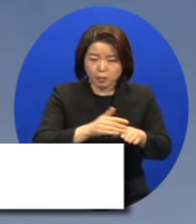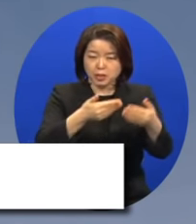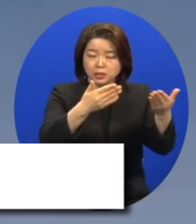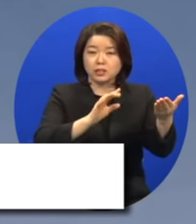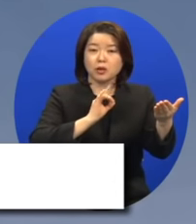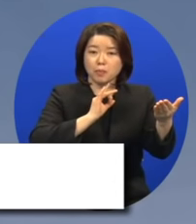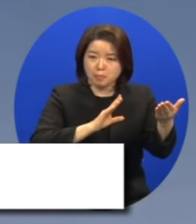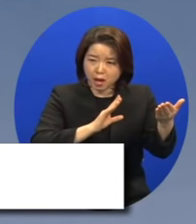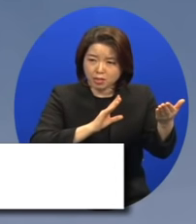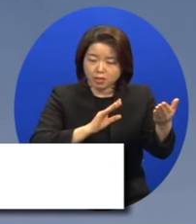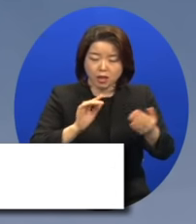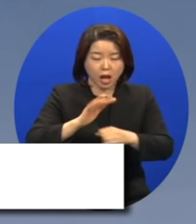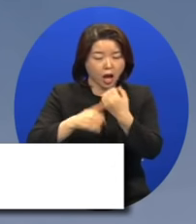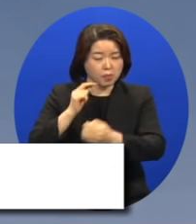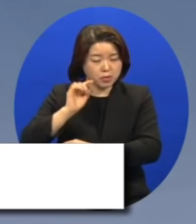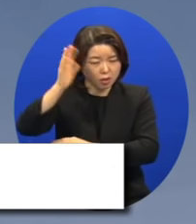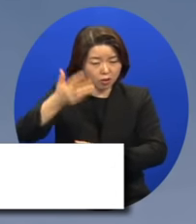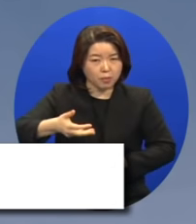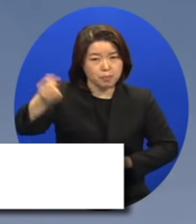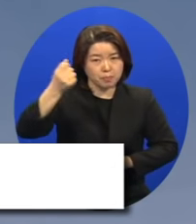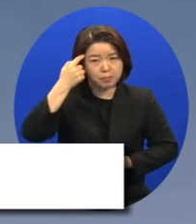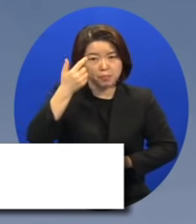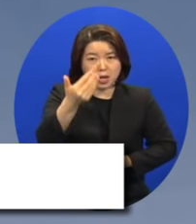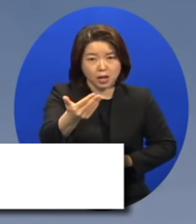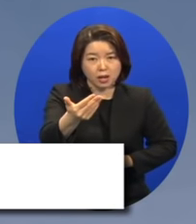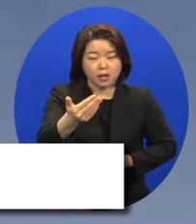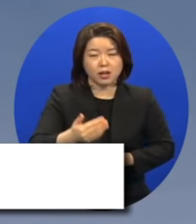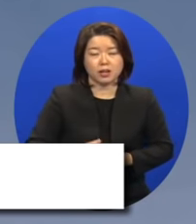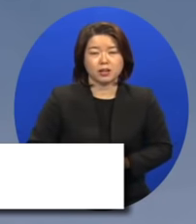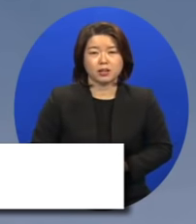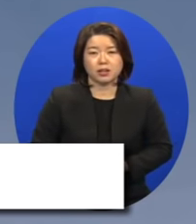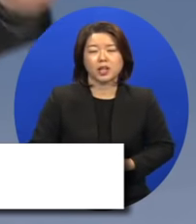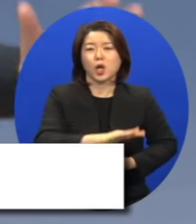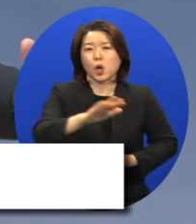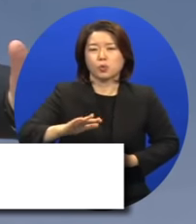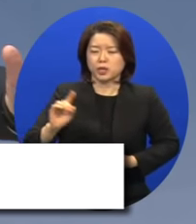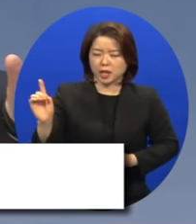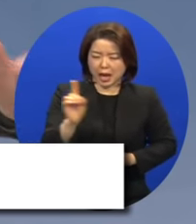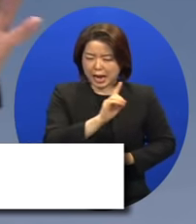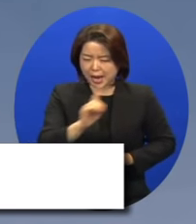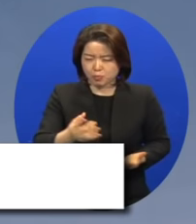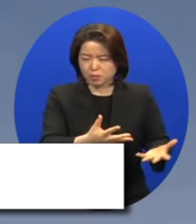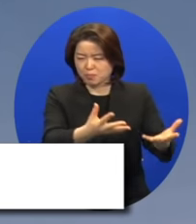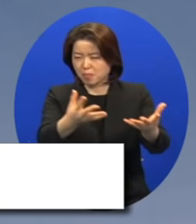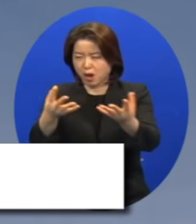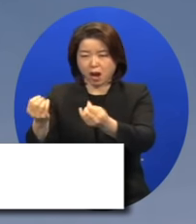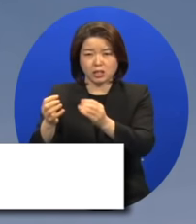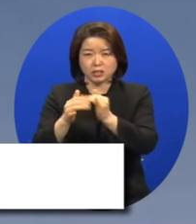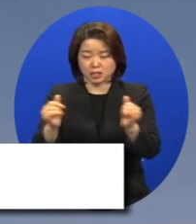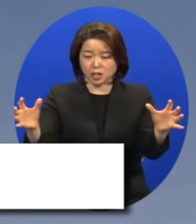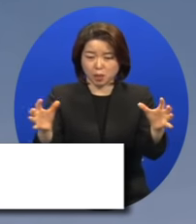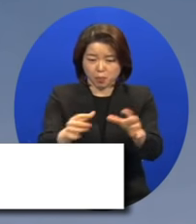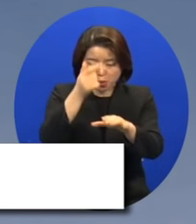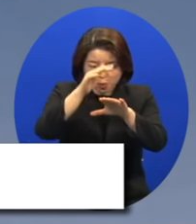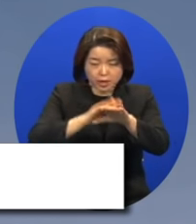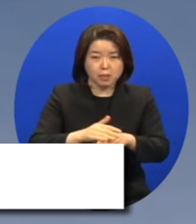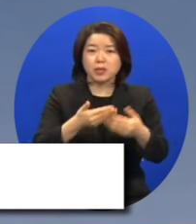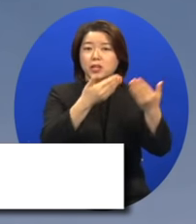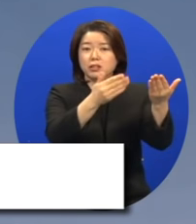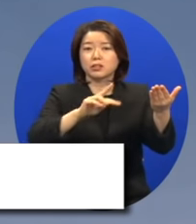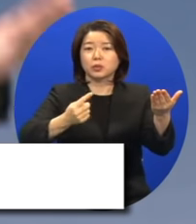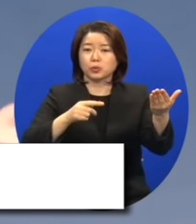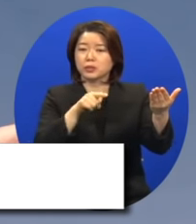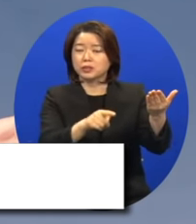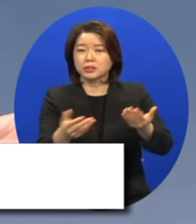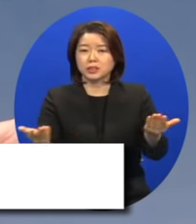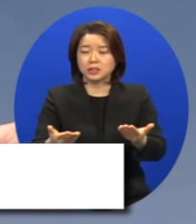께영광을돌릴수있겠습니까 ?아무리많은 사람들이모여예배를드린다해도,그